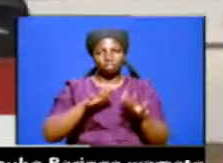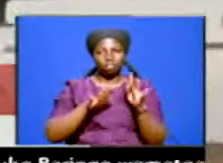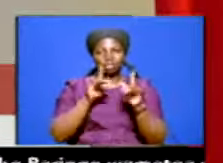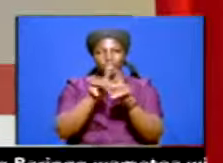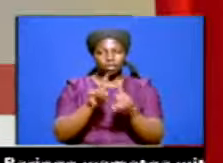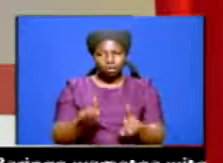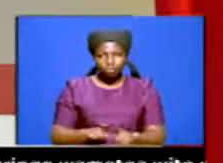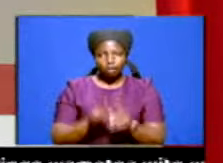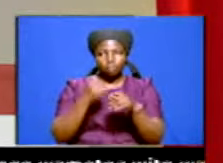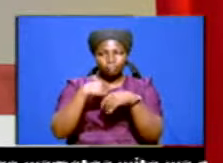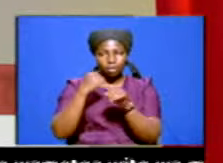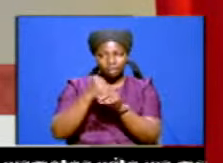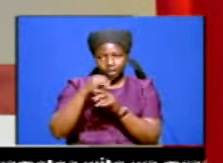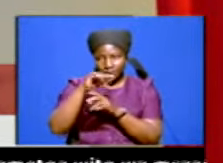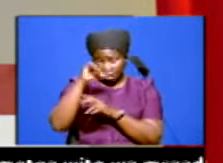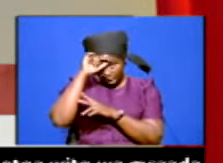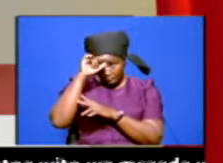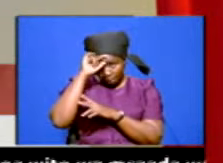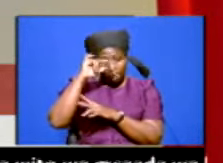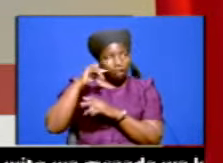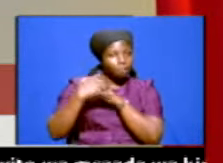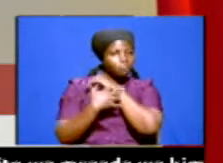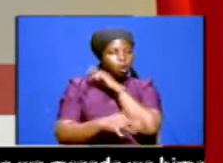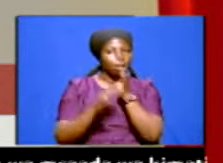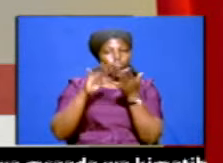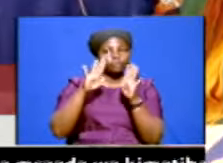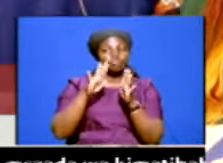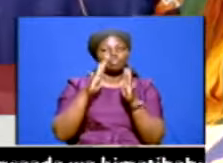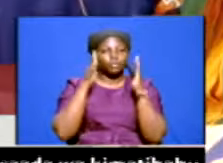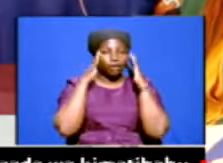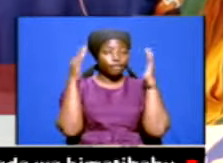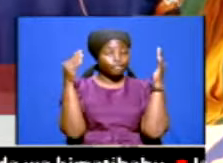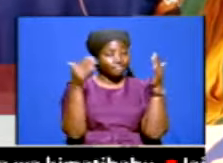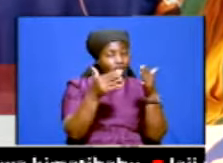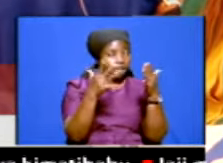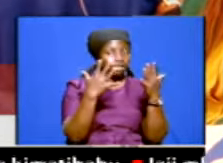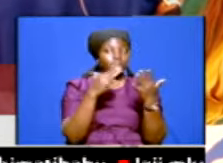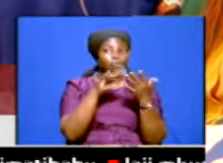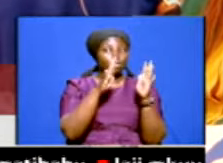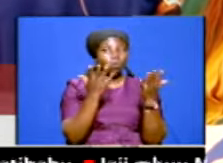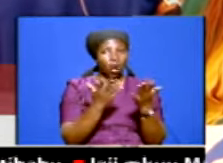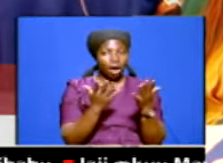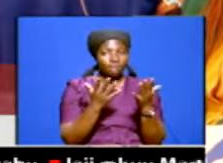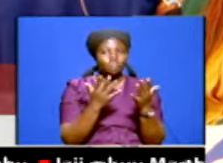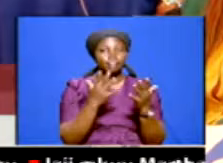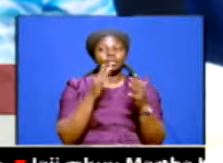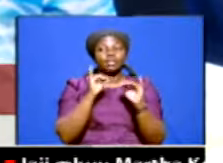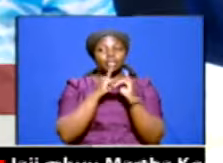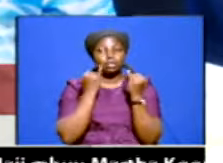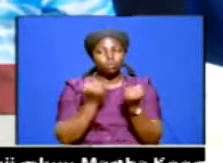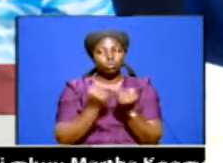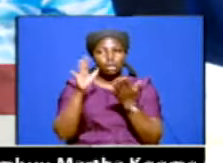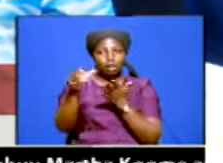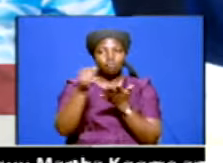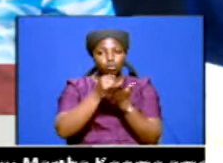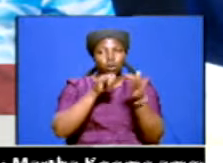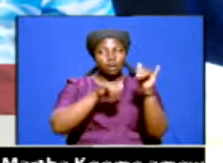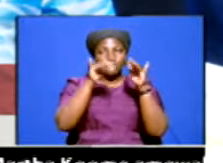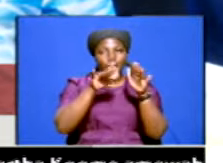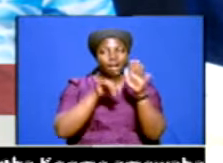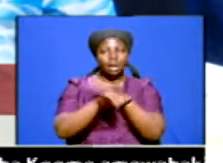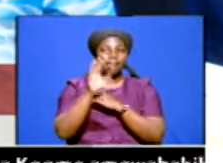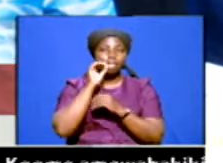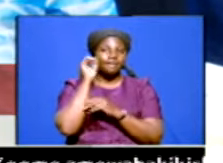serikali. Wanaoangaziwa haswa ni taasisi zinazoajiri wageni katika kazi za nyumbani na ambao baadaye hunyanyaswa na